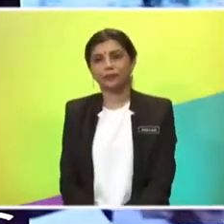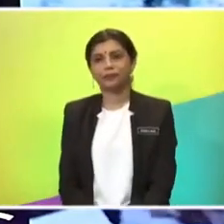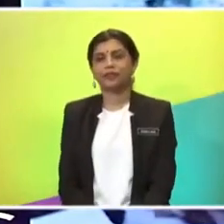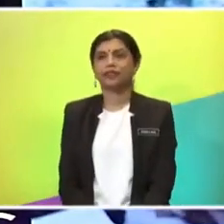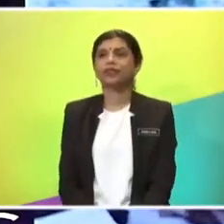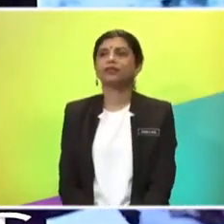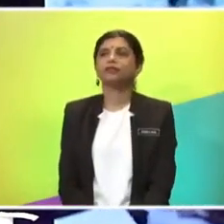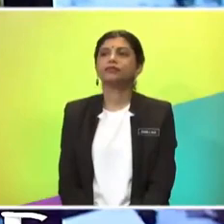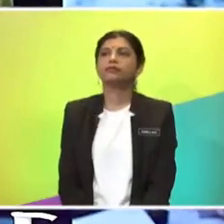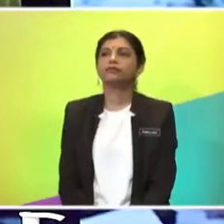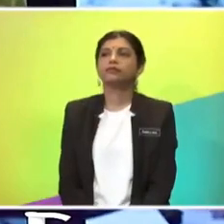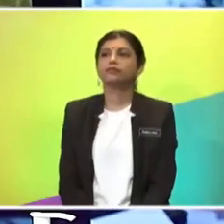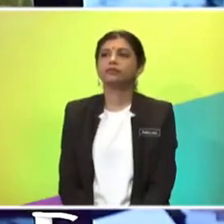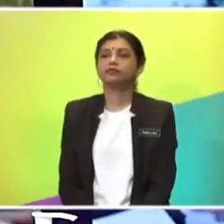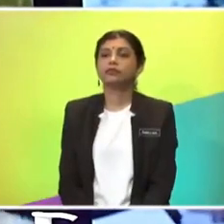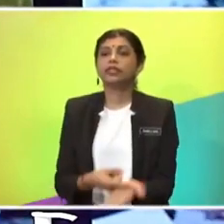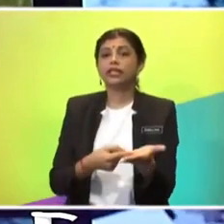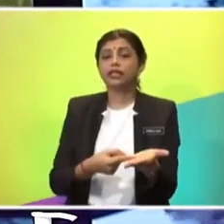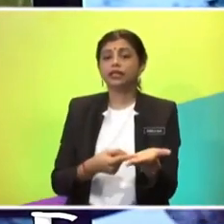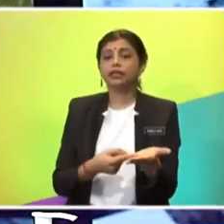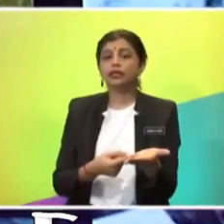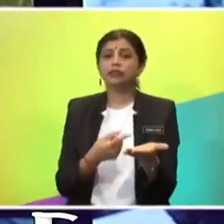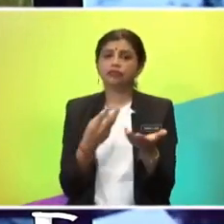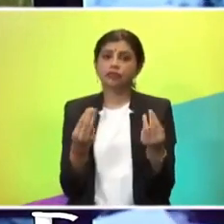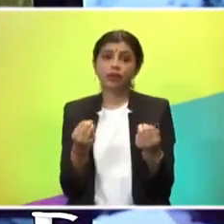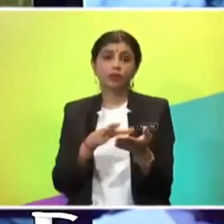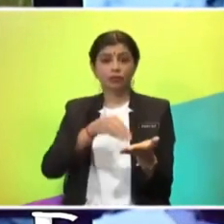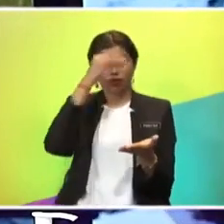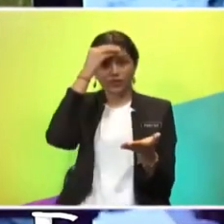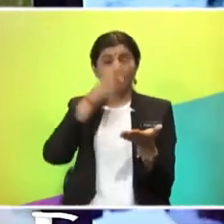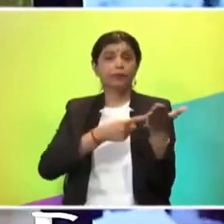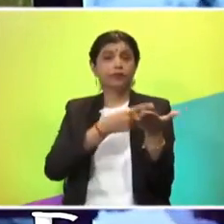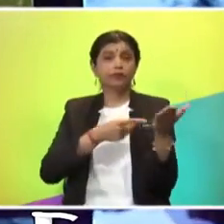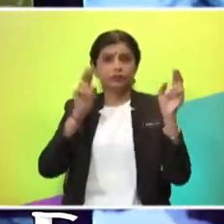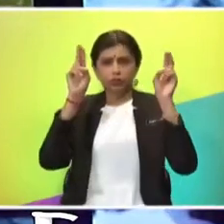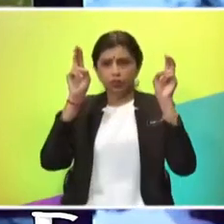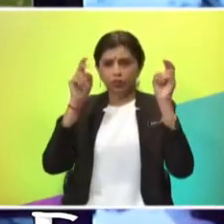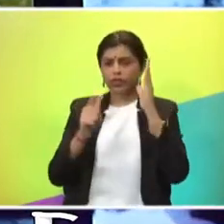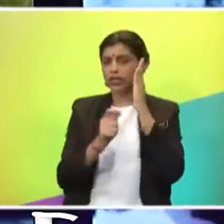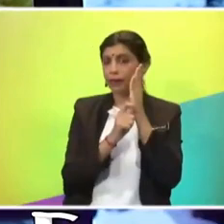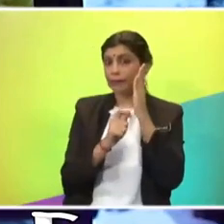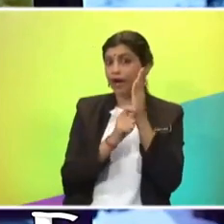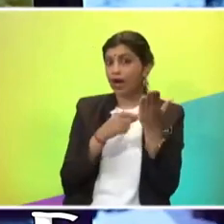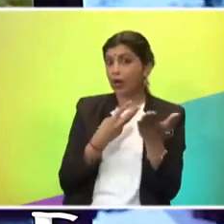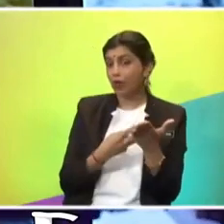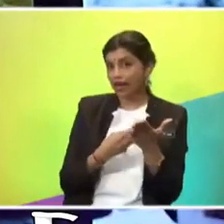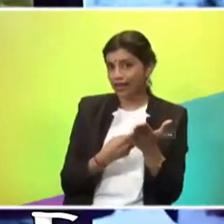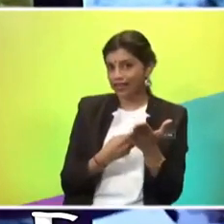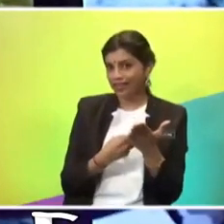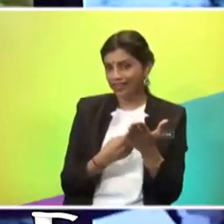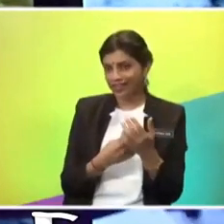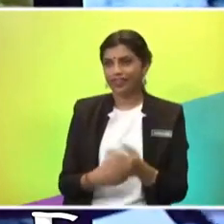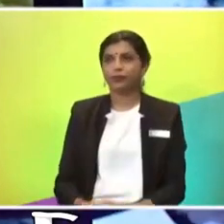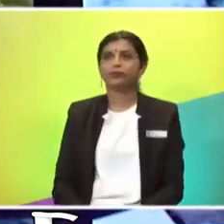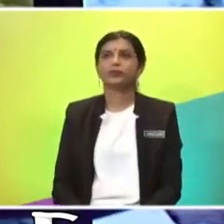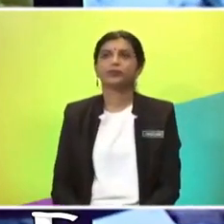pelajaran pendidikan khas matematik dan topik kita tambah wang. Sebab tadi kalau cikgu sebut berkenaan dengan